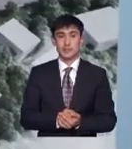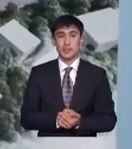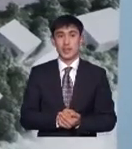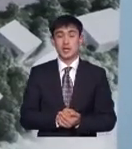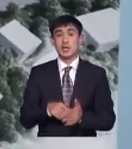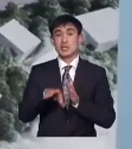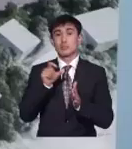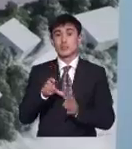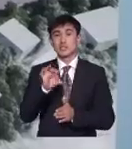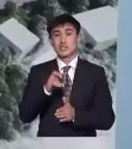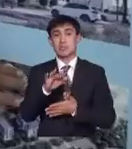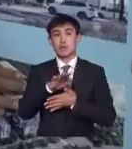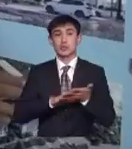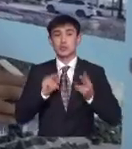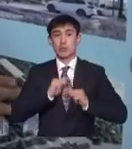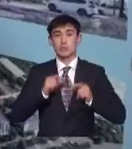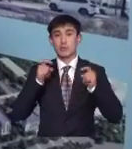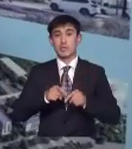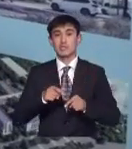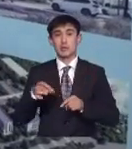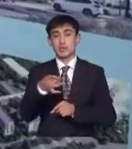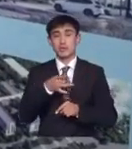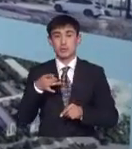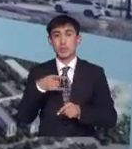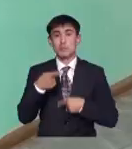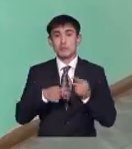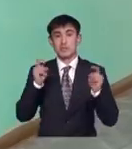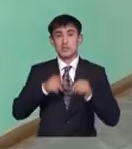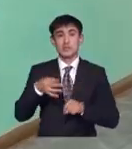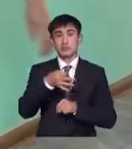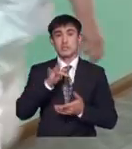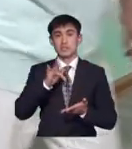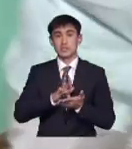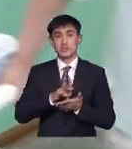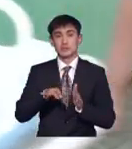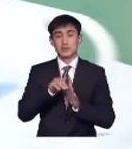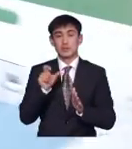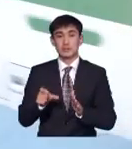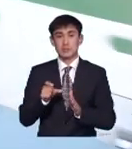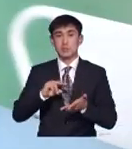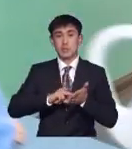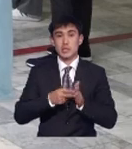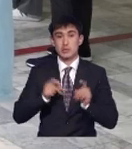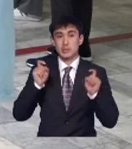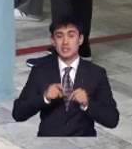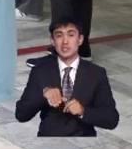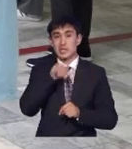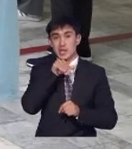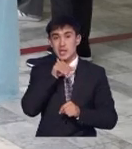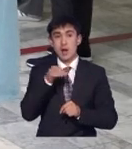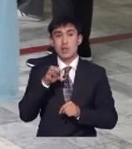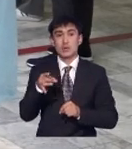отметить, что депутаты Сената продолжат рабочие поездки по региону. После визита в областной центр народные избранники планируют посетить Текеле